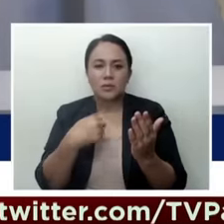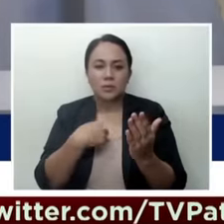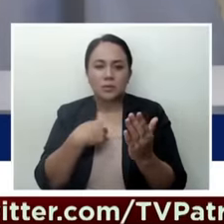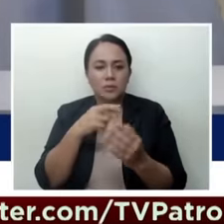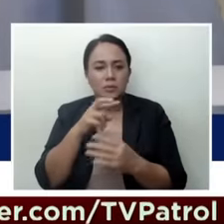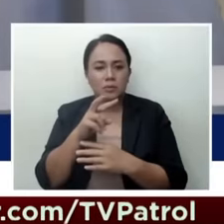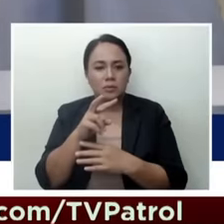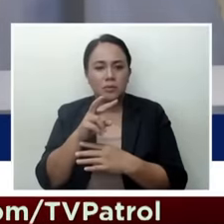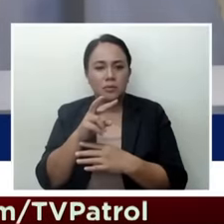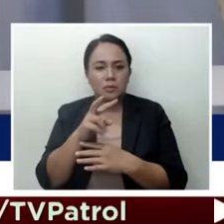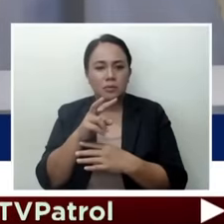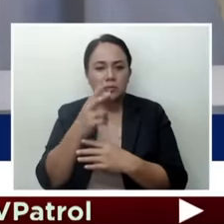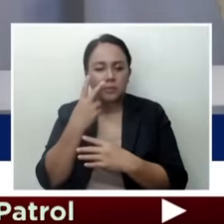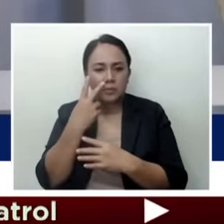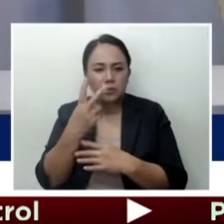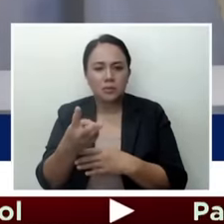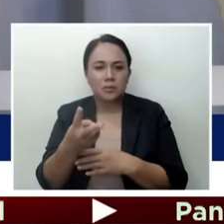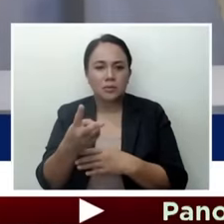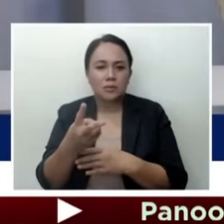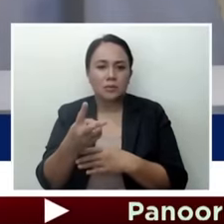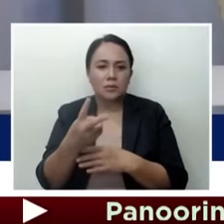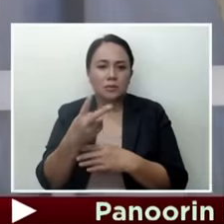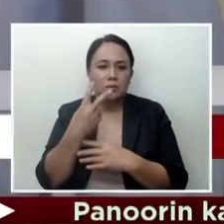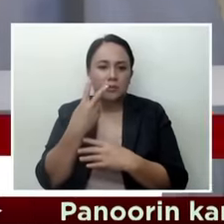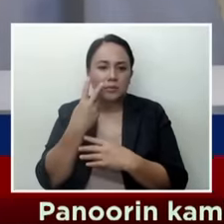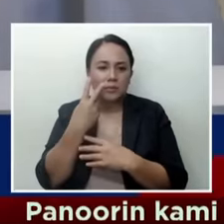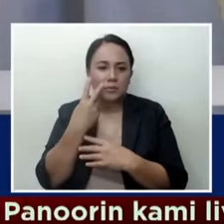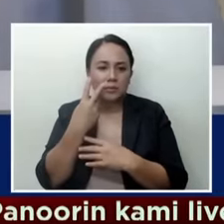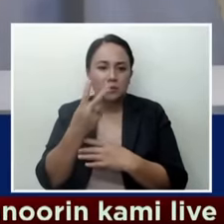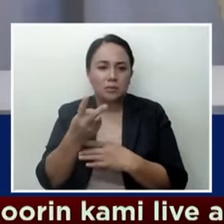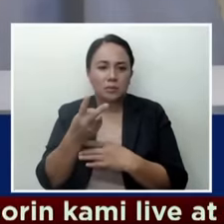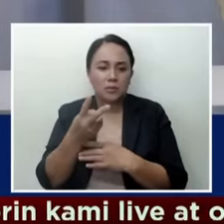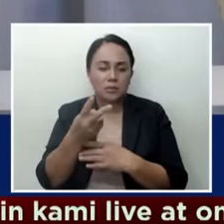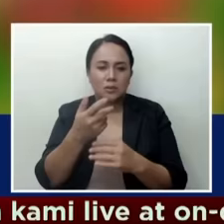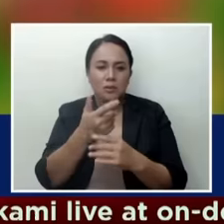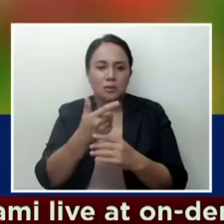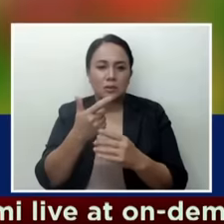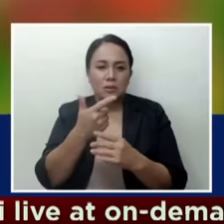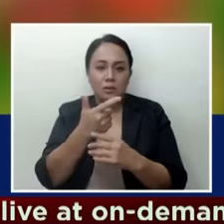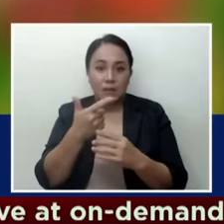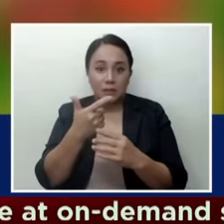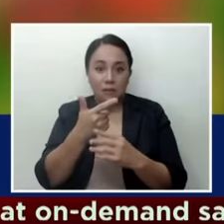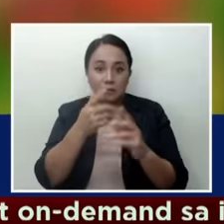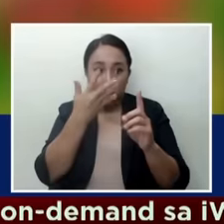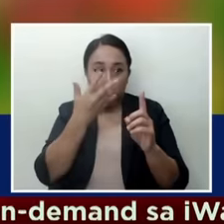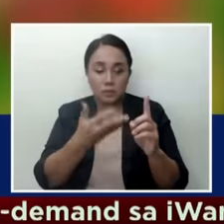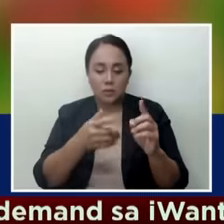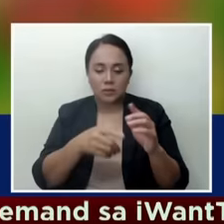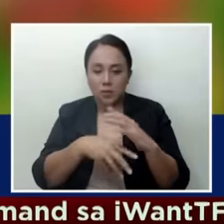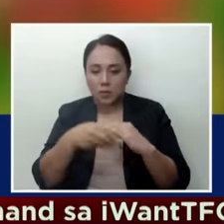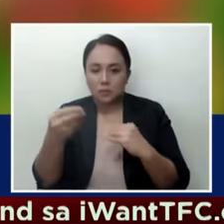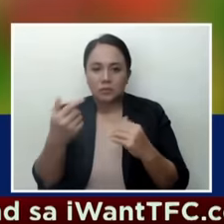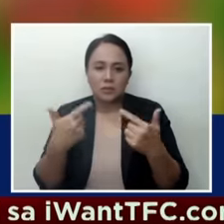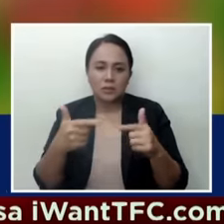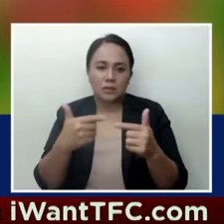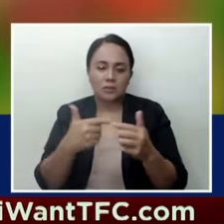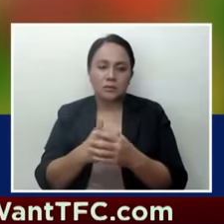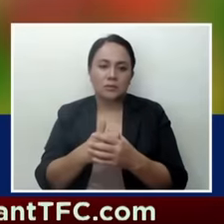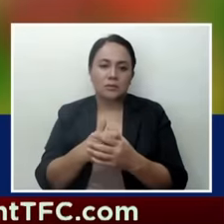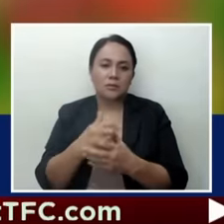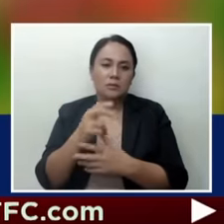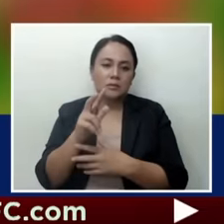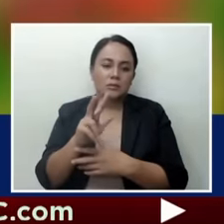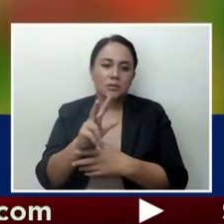ako, nakita yung gunman palabas sa gate namin. 32 taong DJ si Johnny